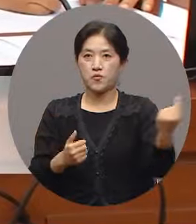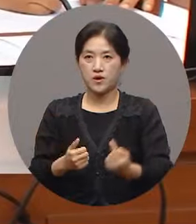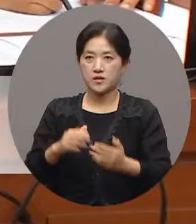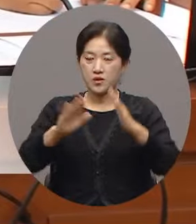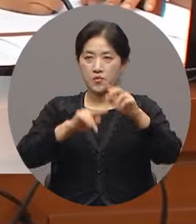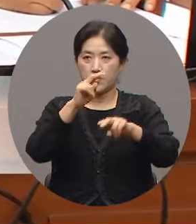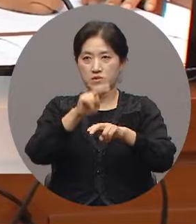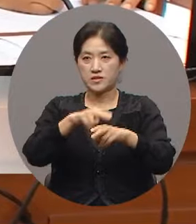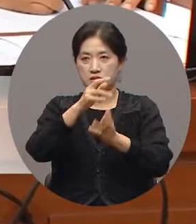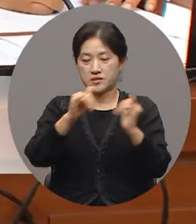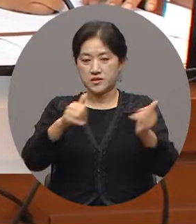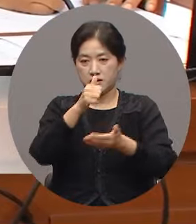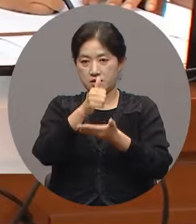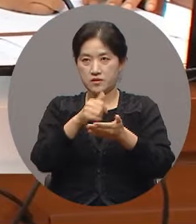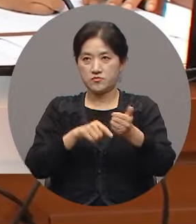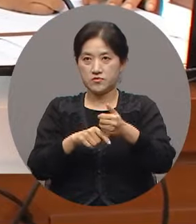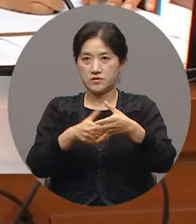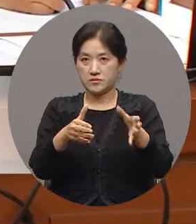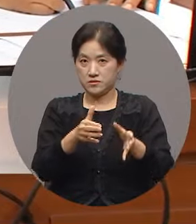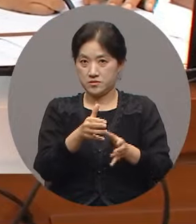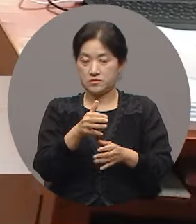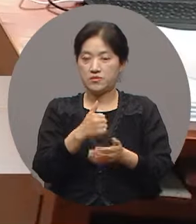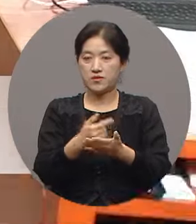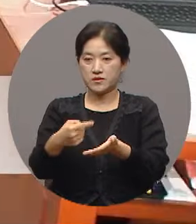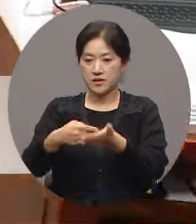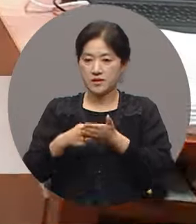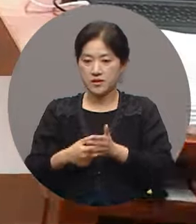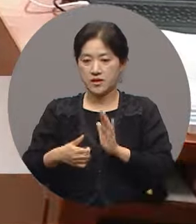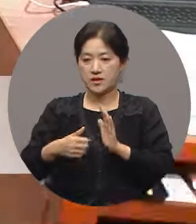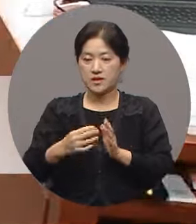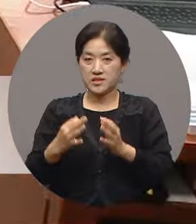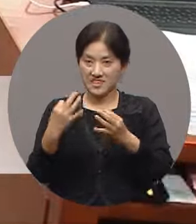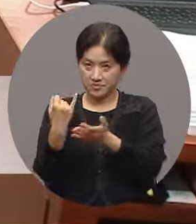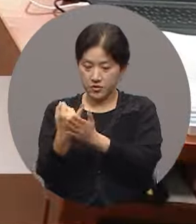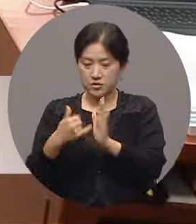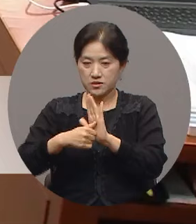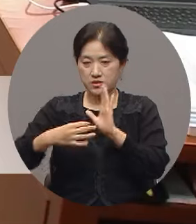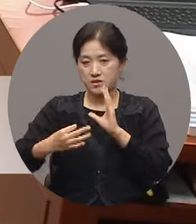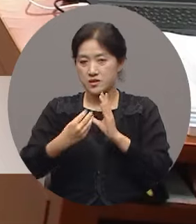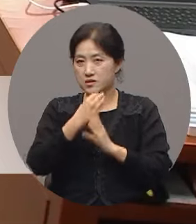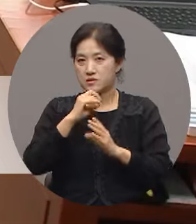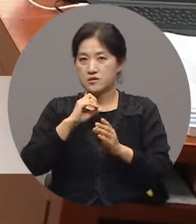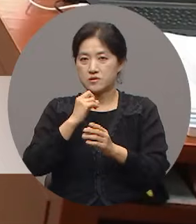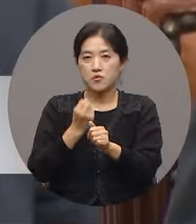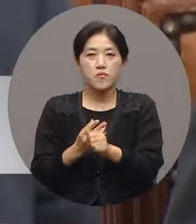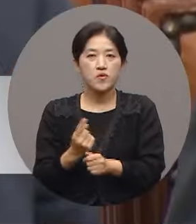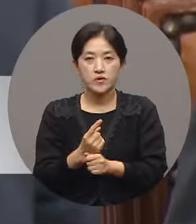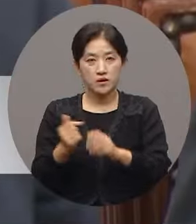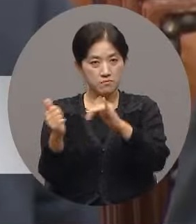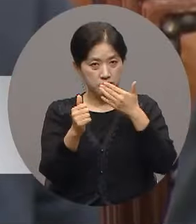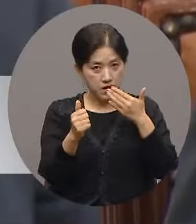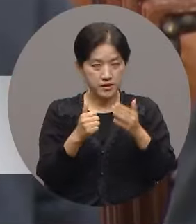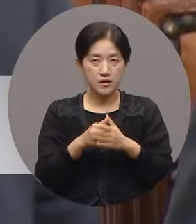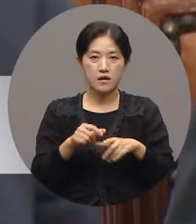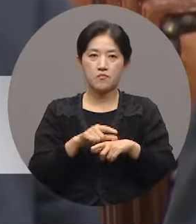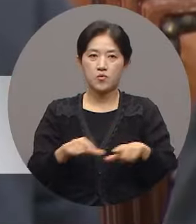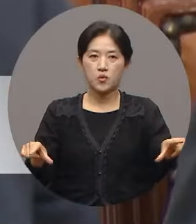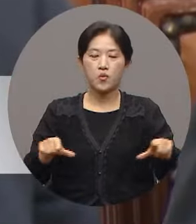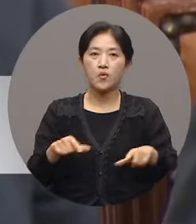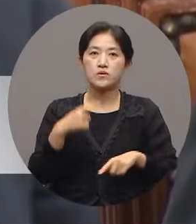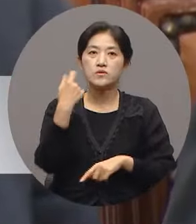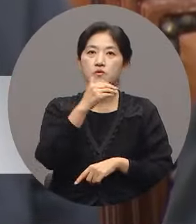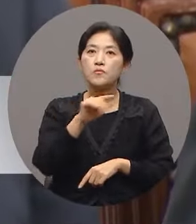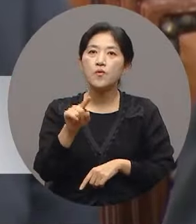공수처에 접수된 김여사 명품 가방 수수 의혹 고발건과 관련해 출석 가능성을 묻자 일반론으로